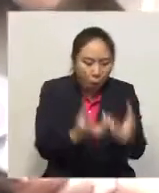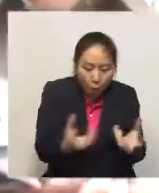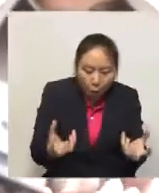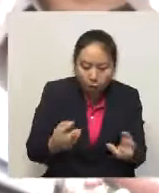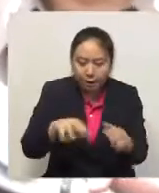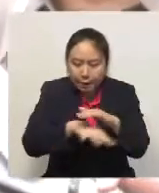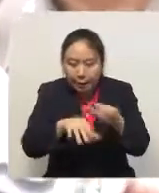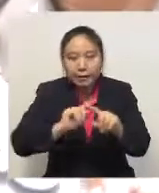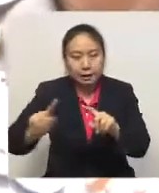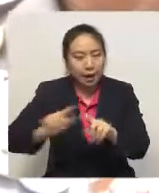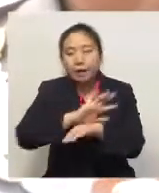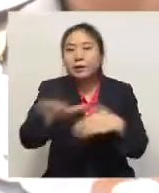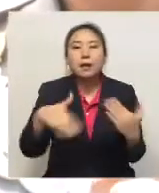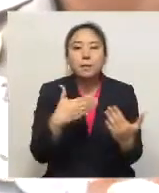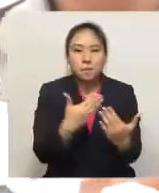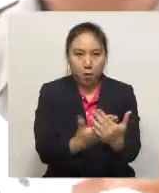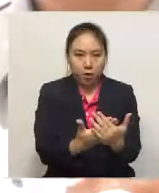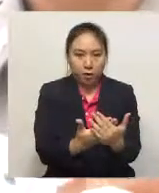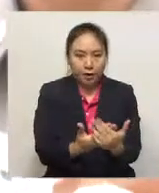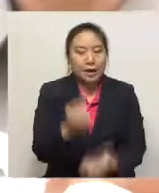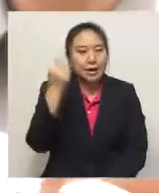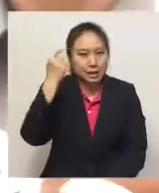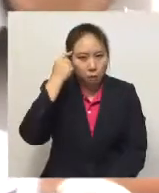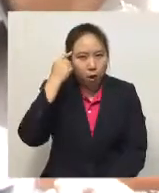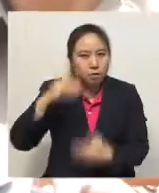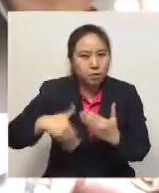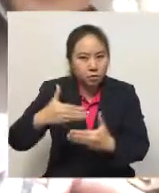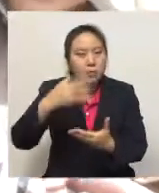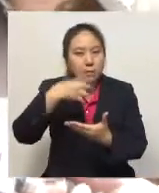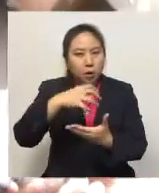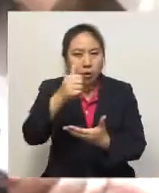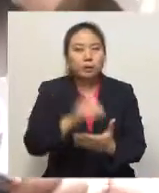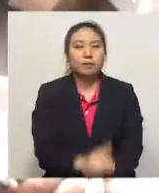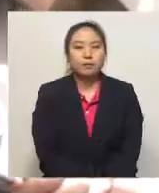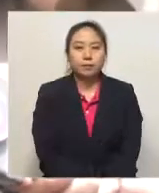ตอนนี้เรากำลังทำคิดว่าคงจะมีความคืบหน้าเร็วๆนี้ครับ